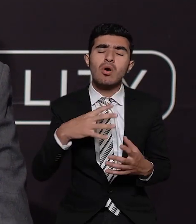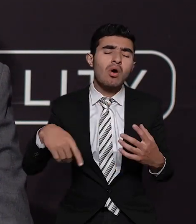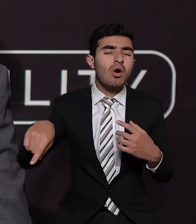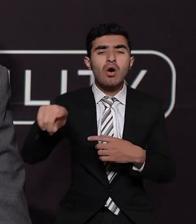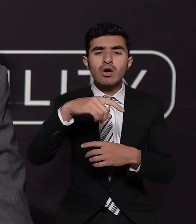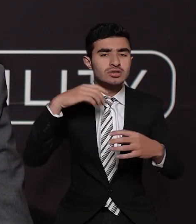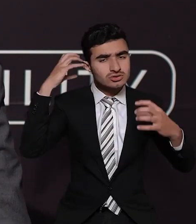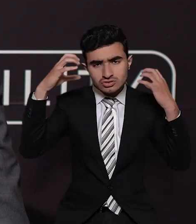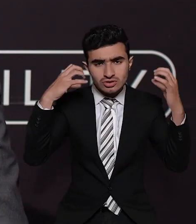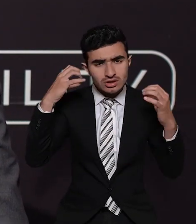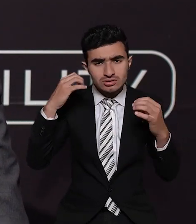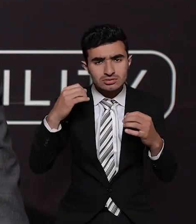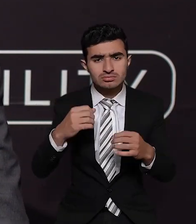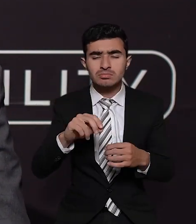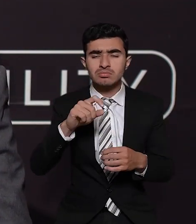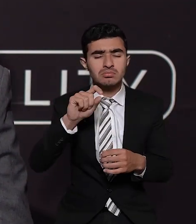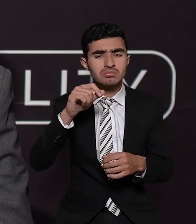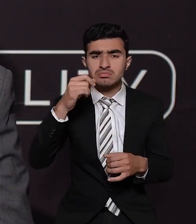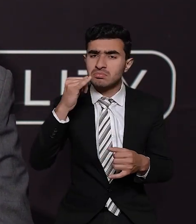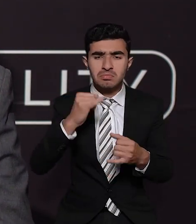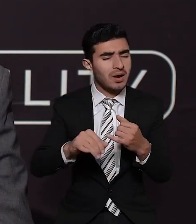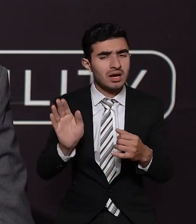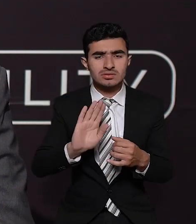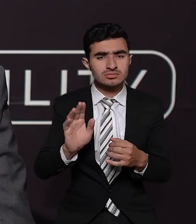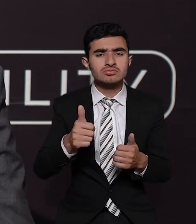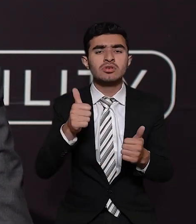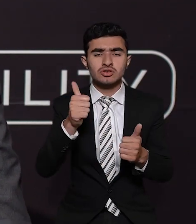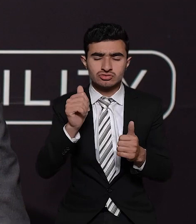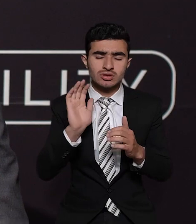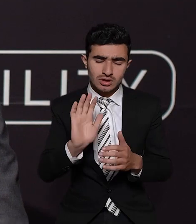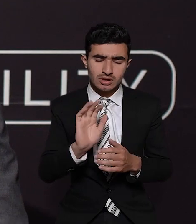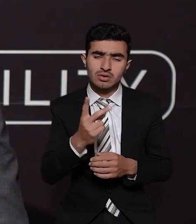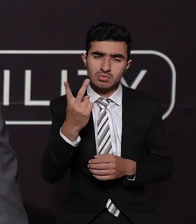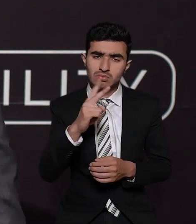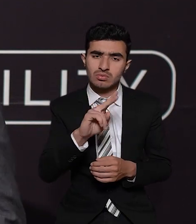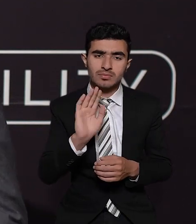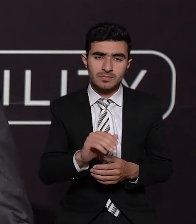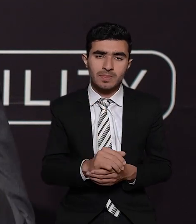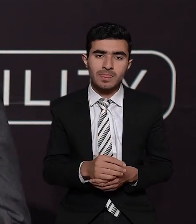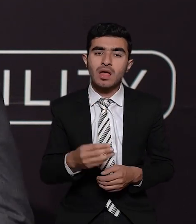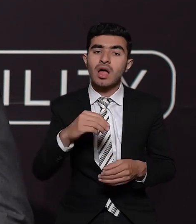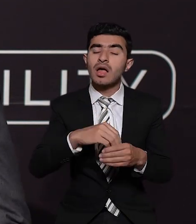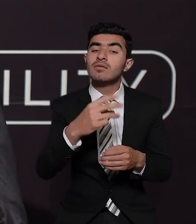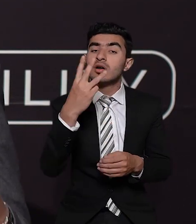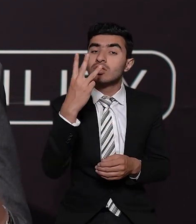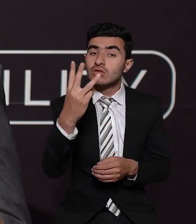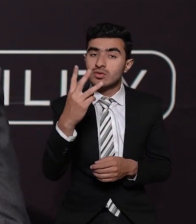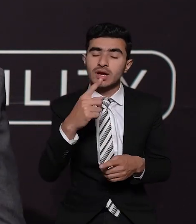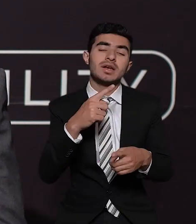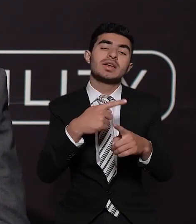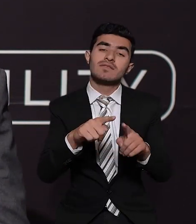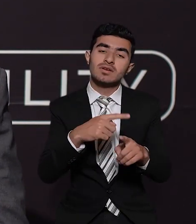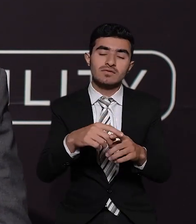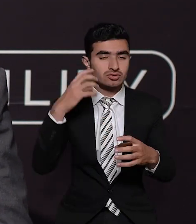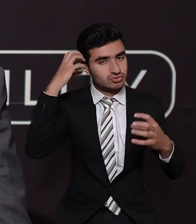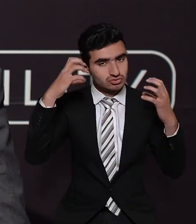is not bad. Yes, all stress is not bad. There are 3 types of